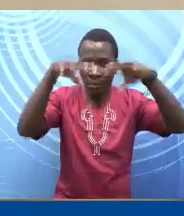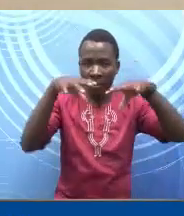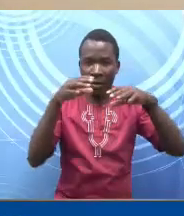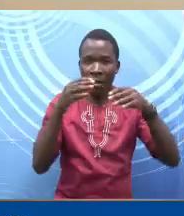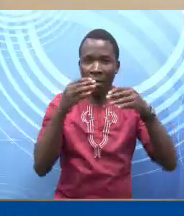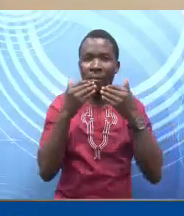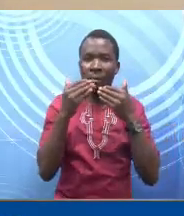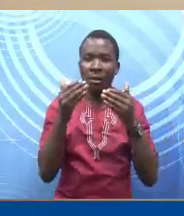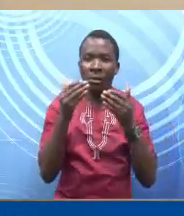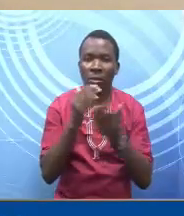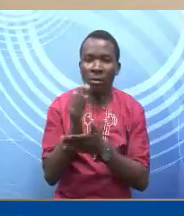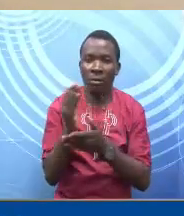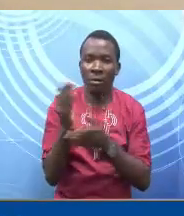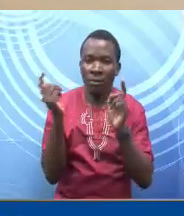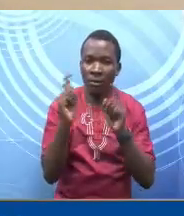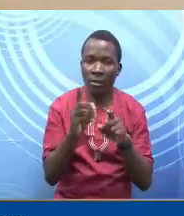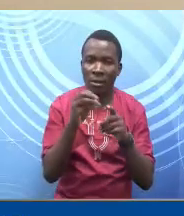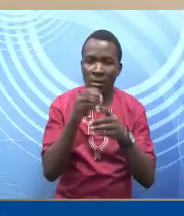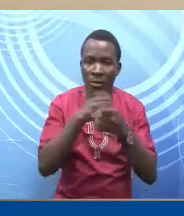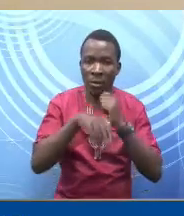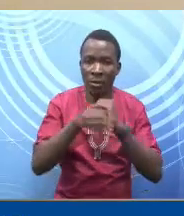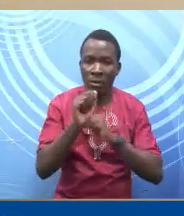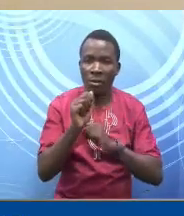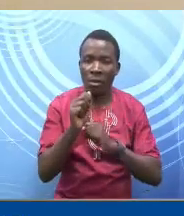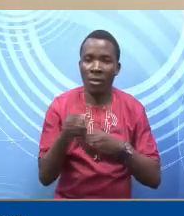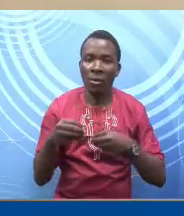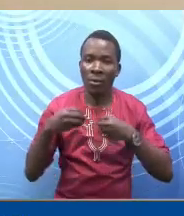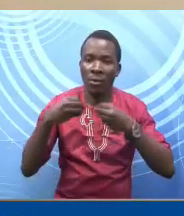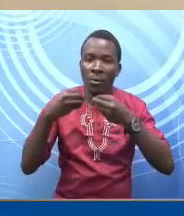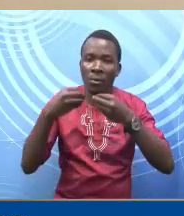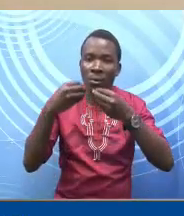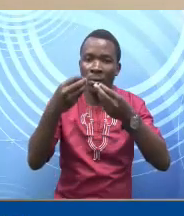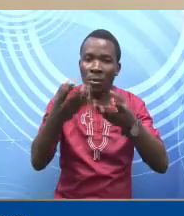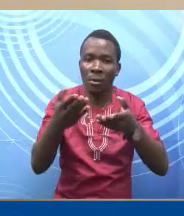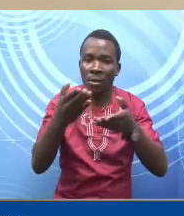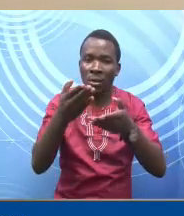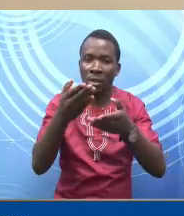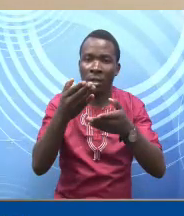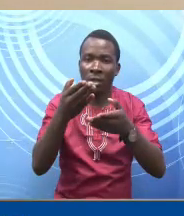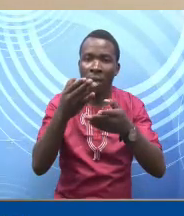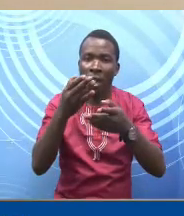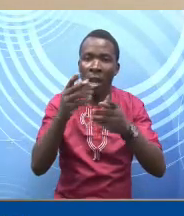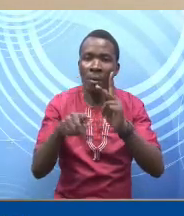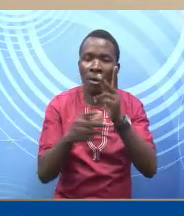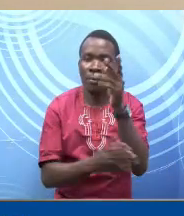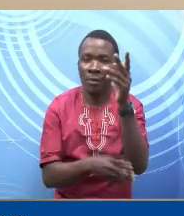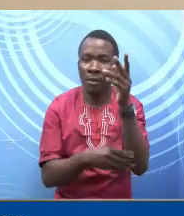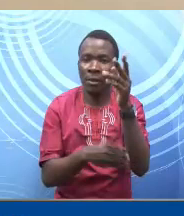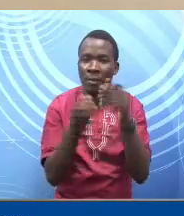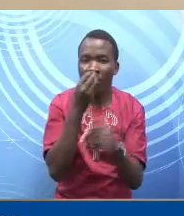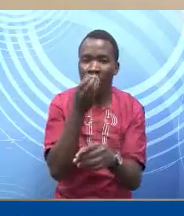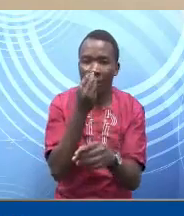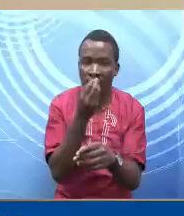koko mudusanze turi mu gikorwa cyo kugeza ku baturage badafite ubushobozi ibyo